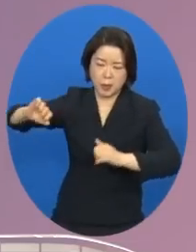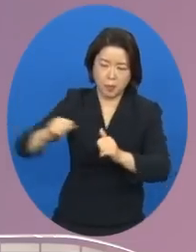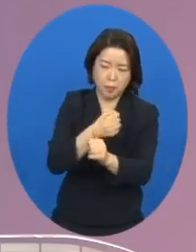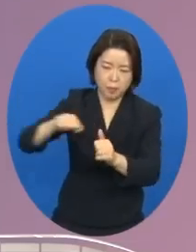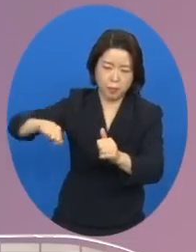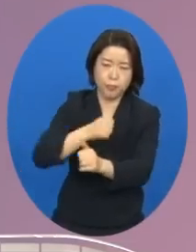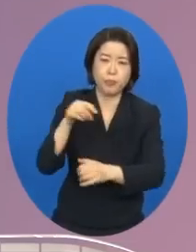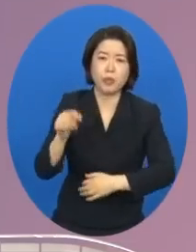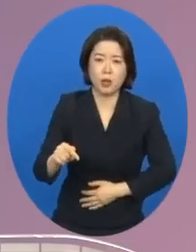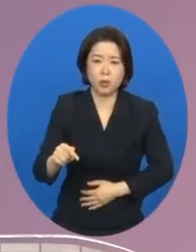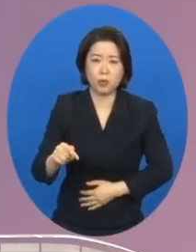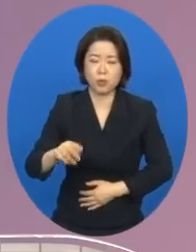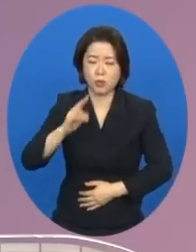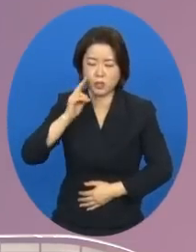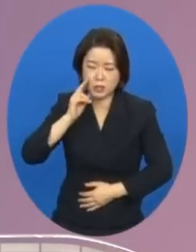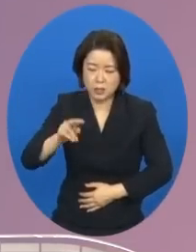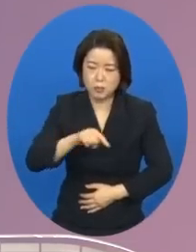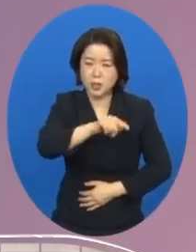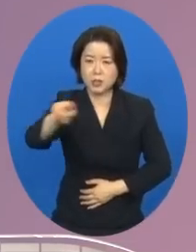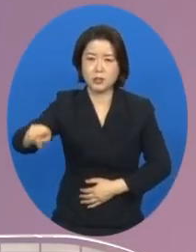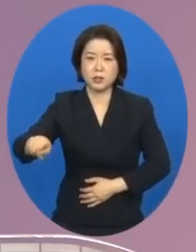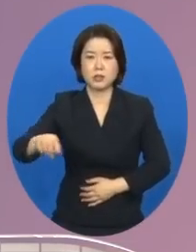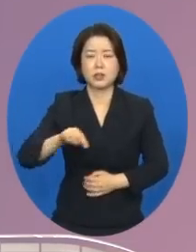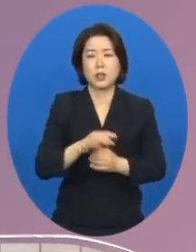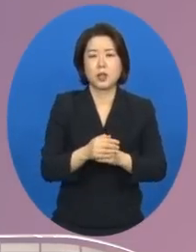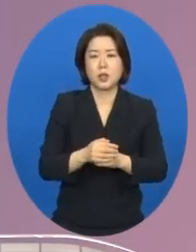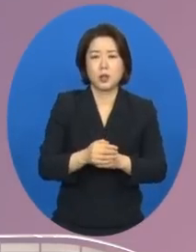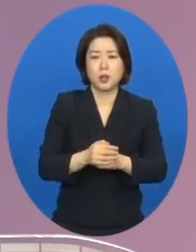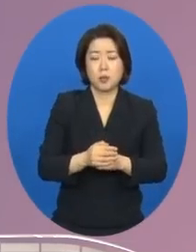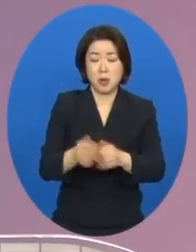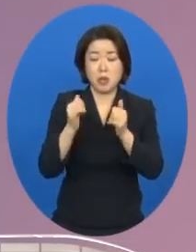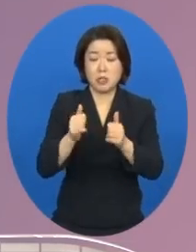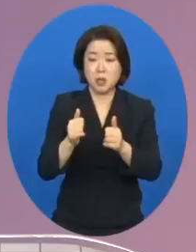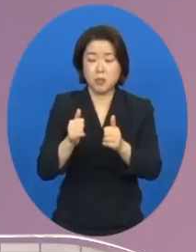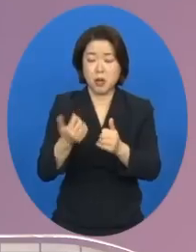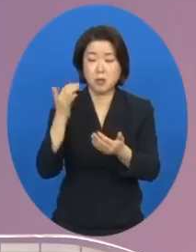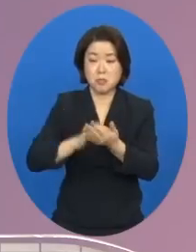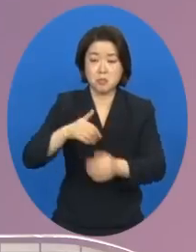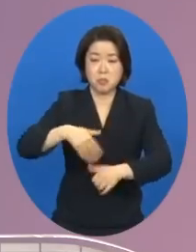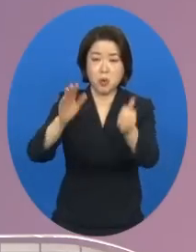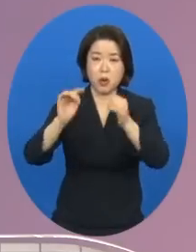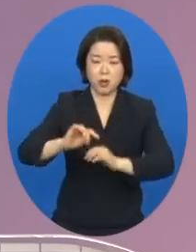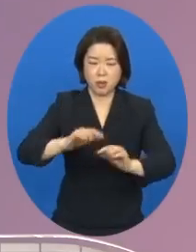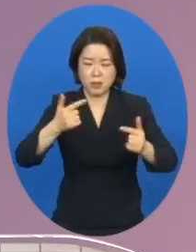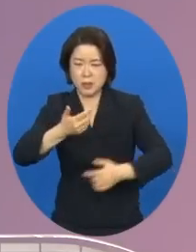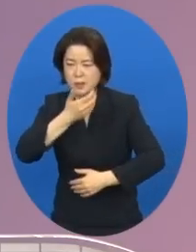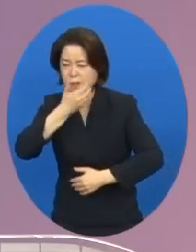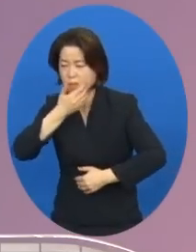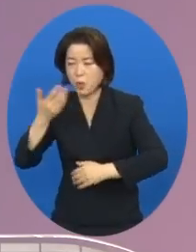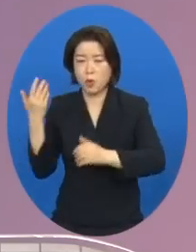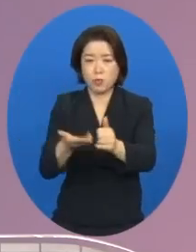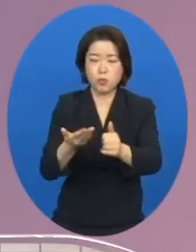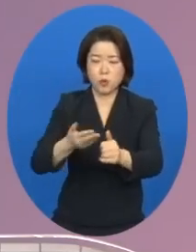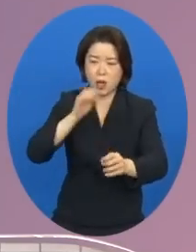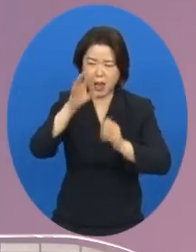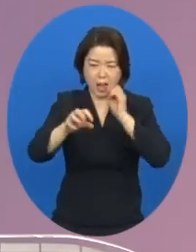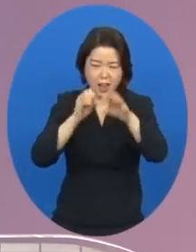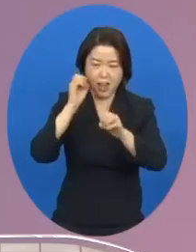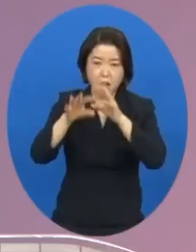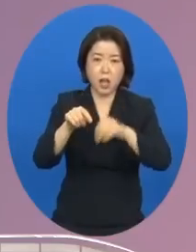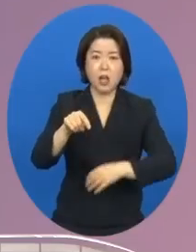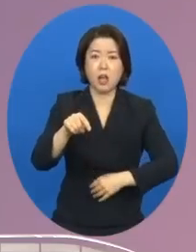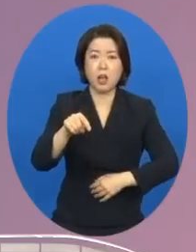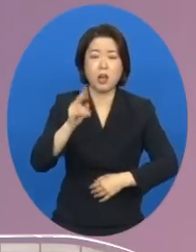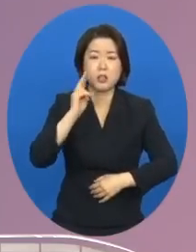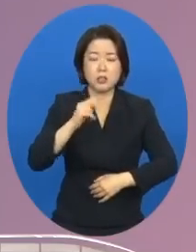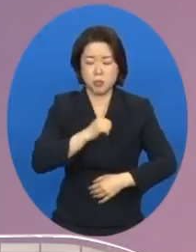하고 끔찍하게 그들을 재판에 회부하고 온갖 모욕을 다 퍼붓고